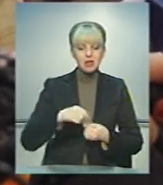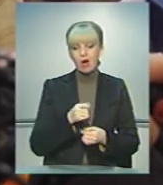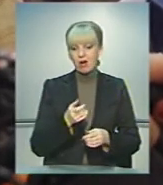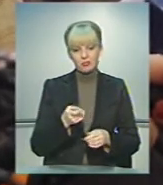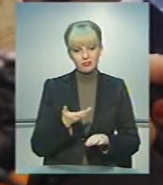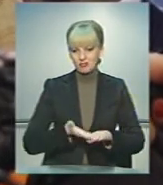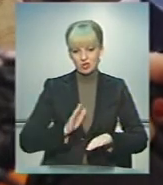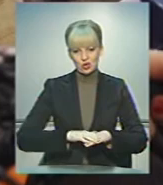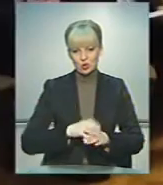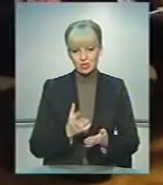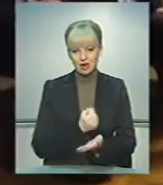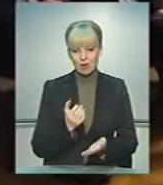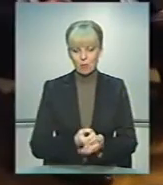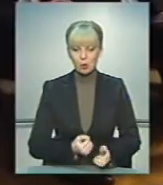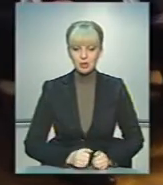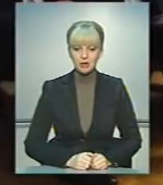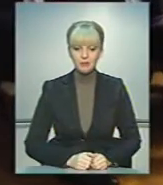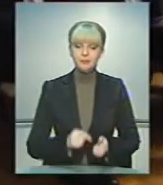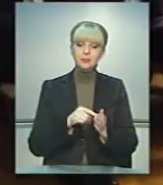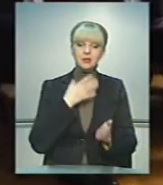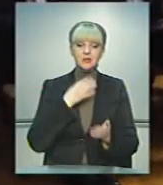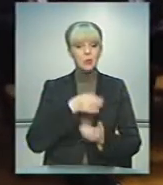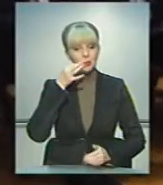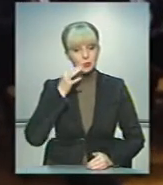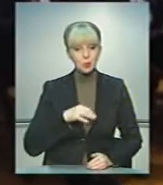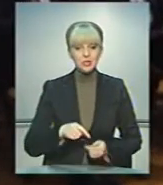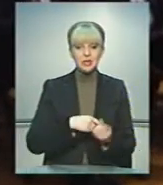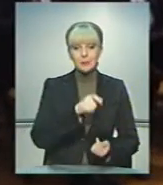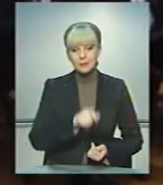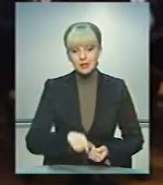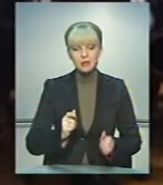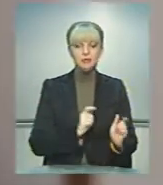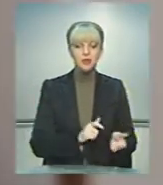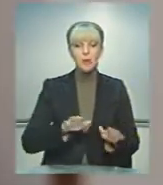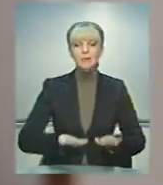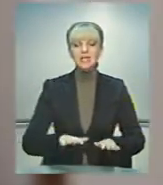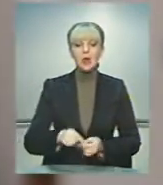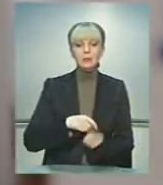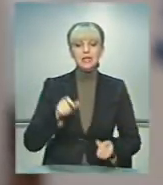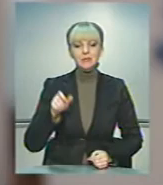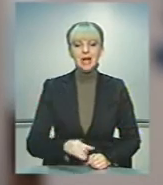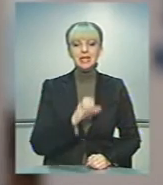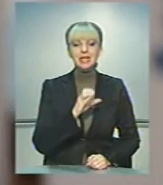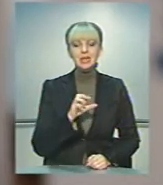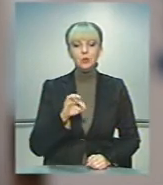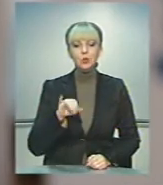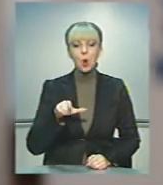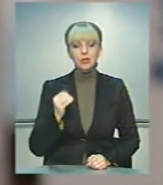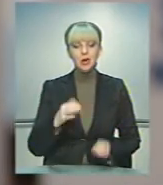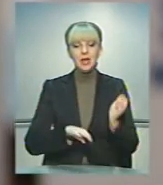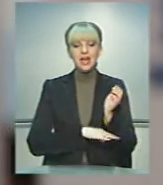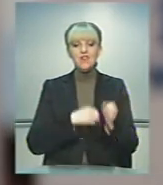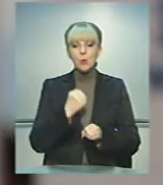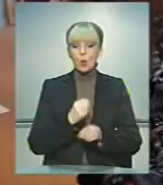тяжело заработать. Поділитись своїм досвідом із підприємцями зголосився місцевий бізнесмен Сергій Блохін. Його